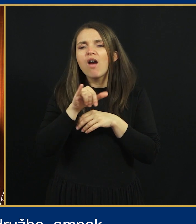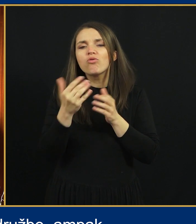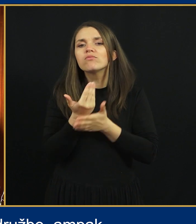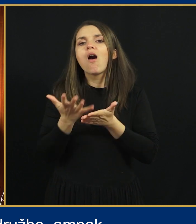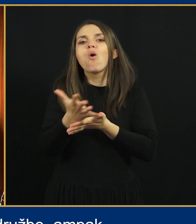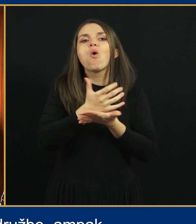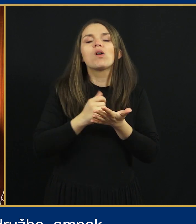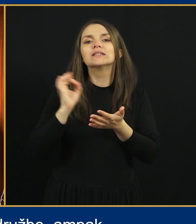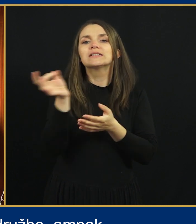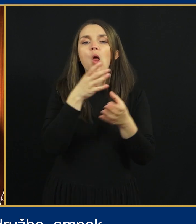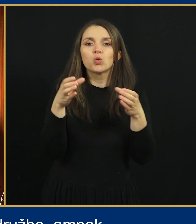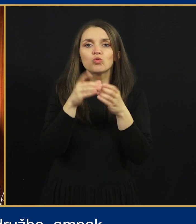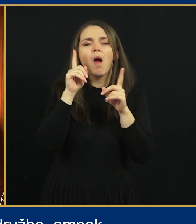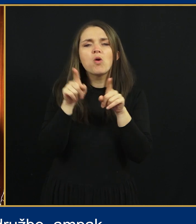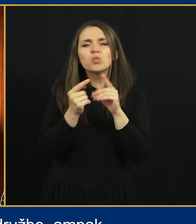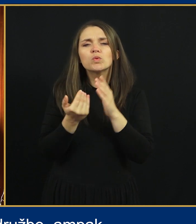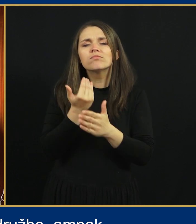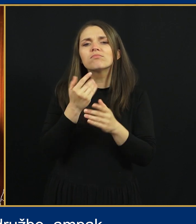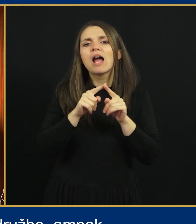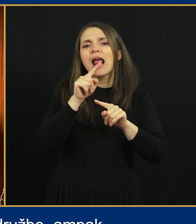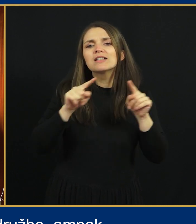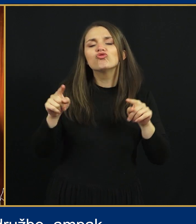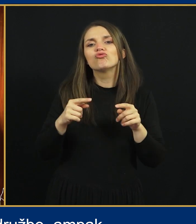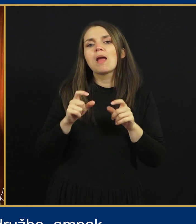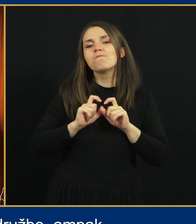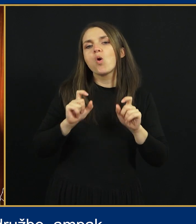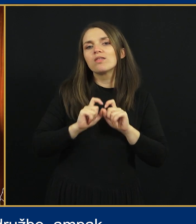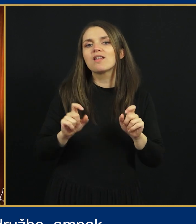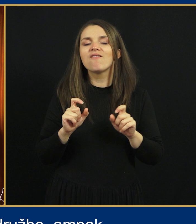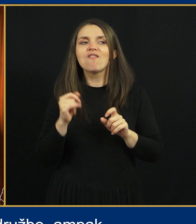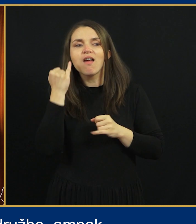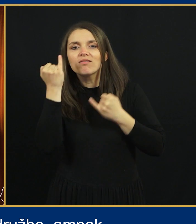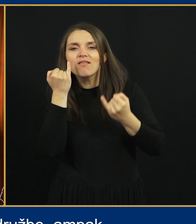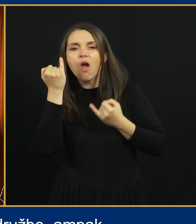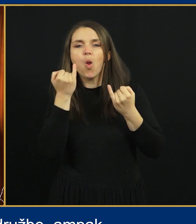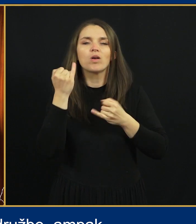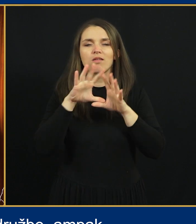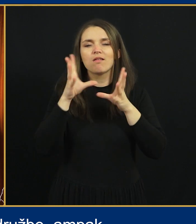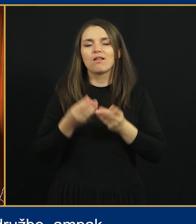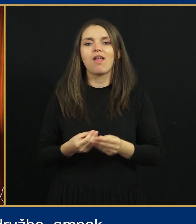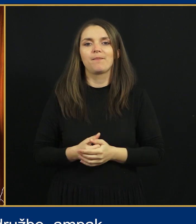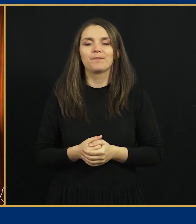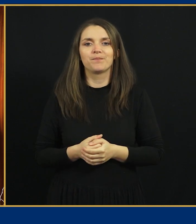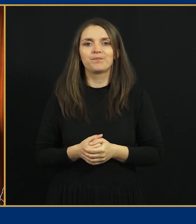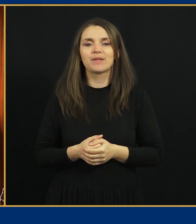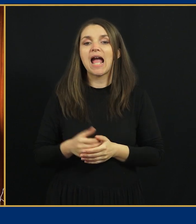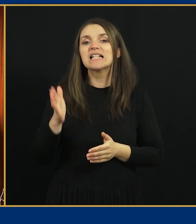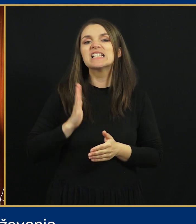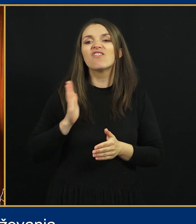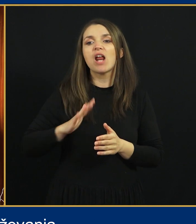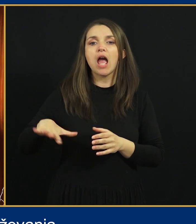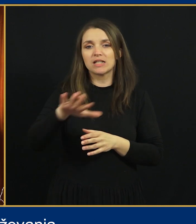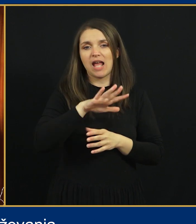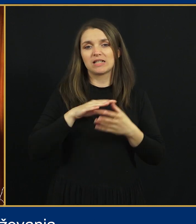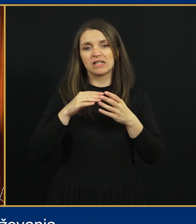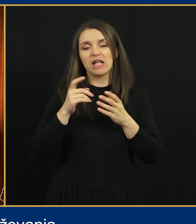vedno v dobrobit celotne družbe, ampak tudi z različnimi motivi, vzgibi in ideologijami.